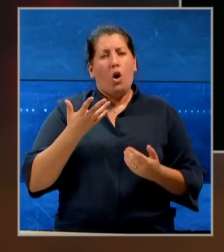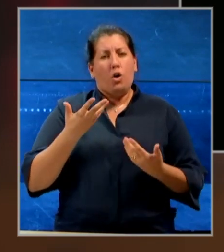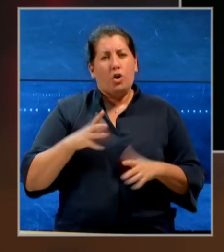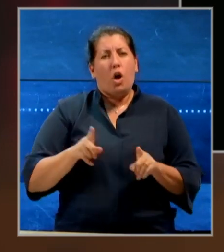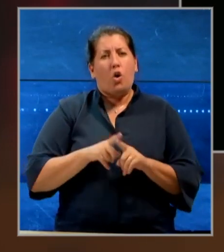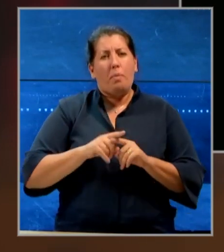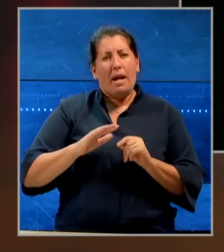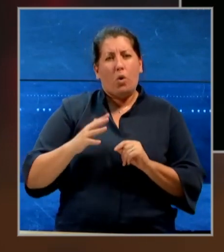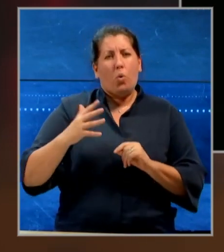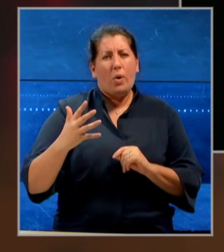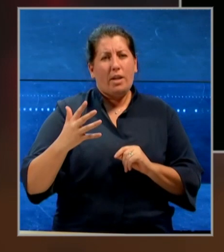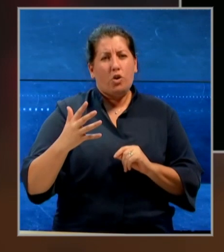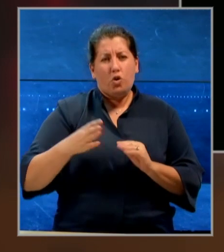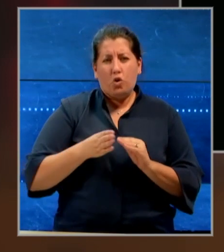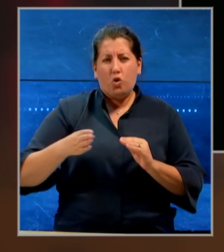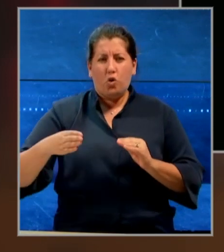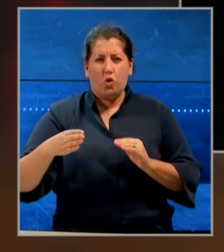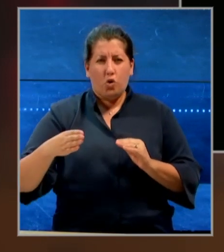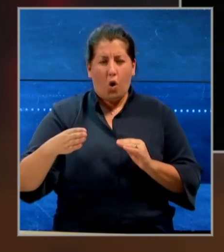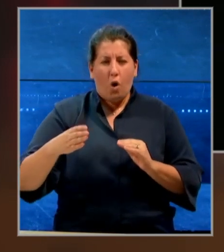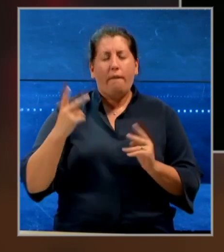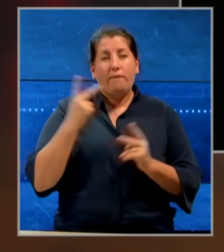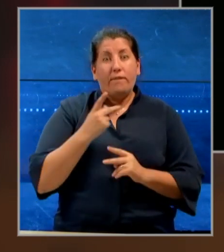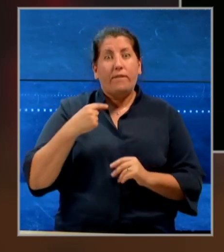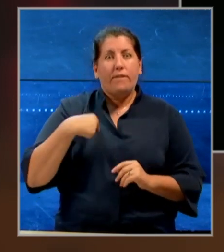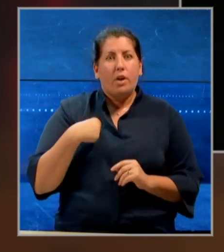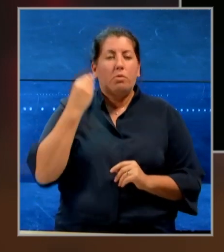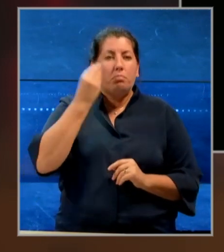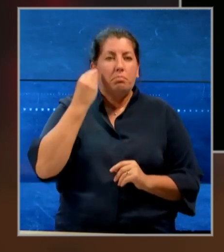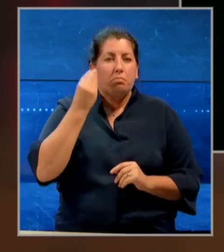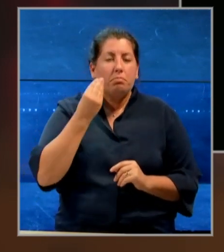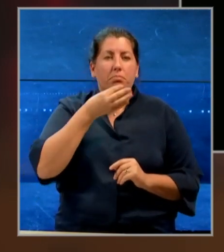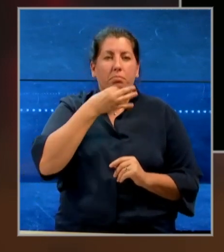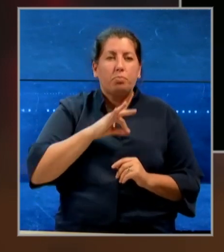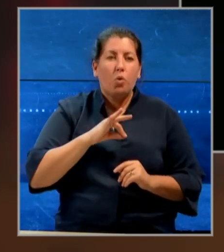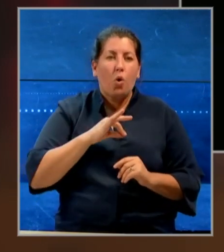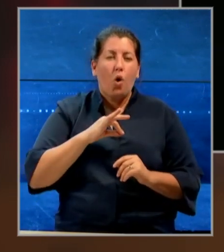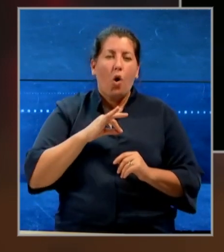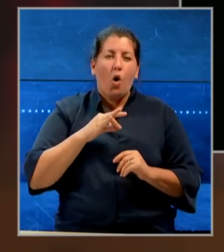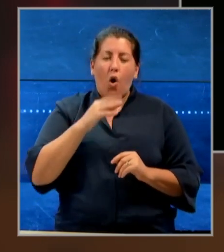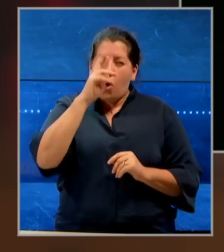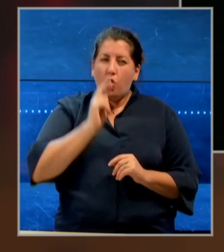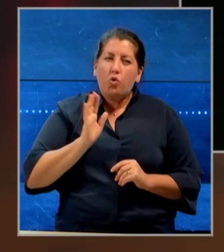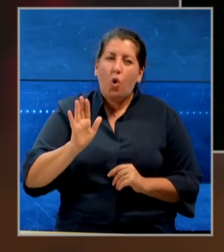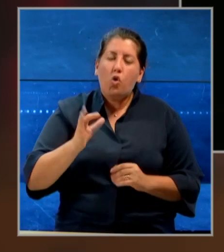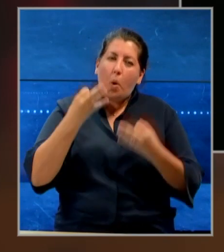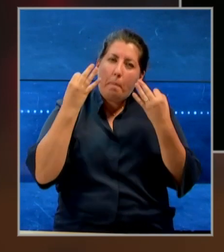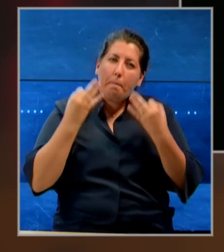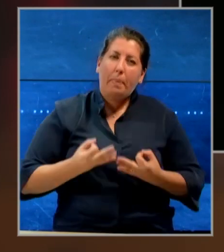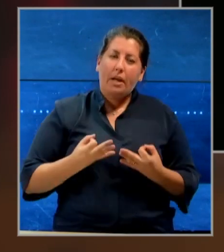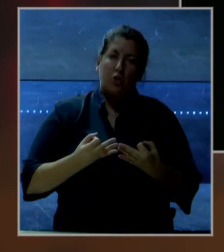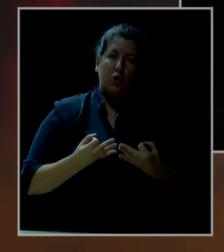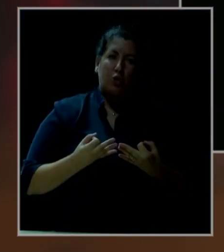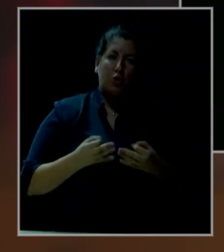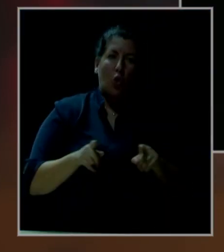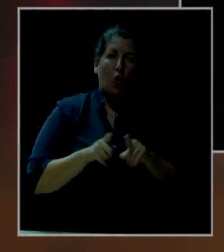Questo non è niente, che io l'ho considerato per poter fare il braccetto, credo che sia il suo ruolo proprio preciso. O giochi con la